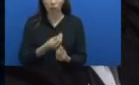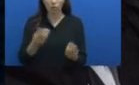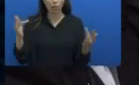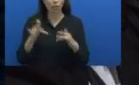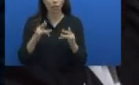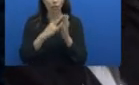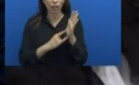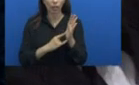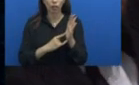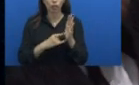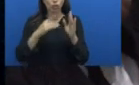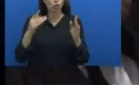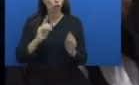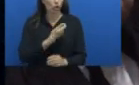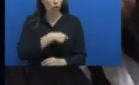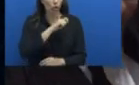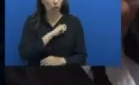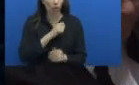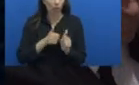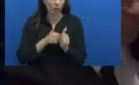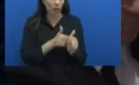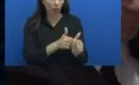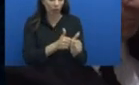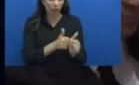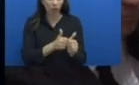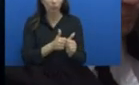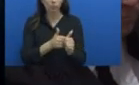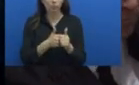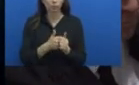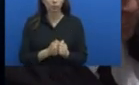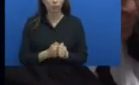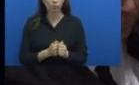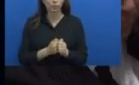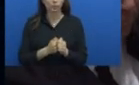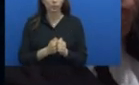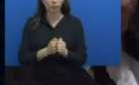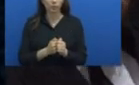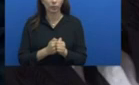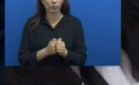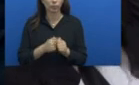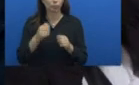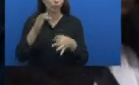ولقرارات محكمة العدل والتي تتعارض مع مطامحهم